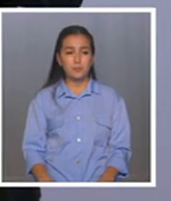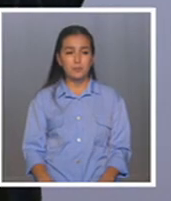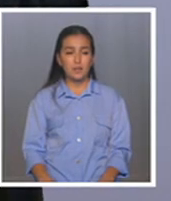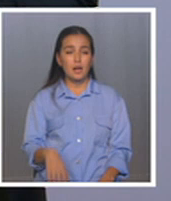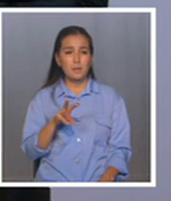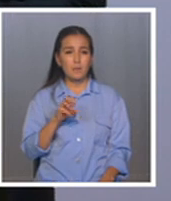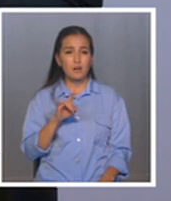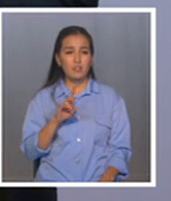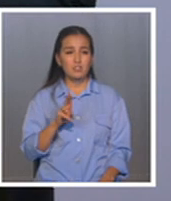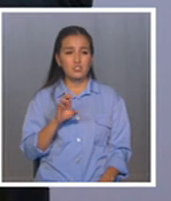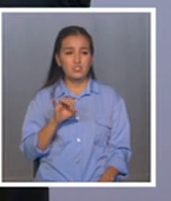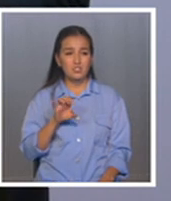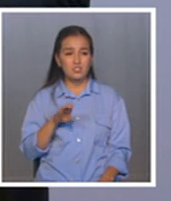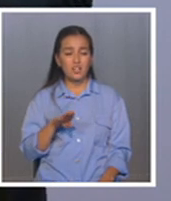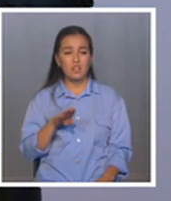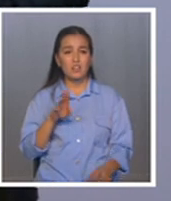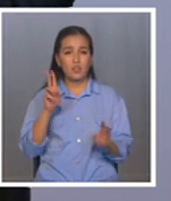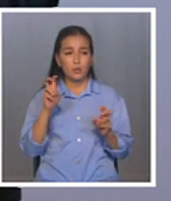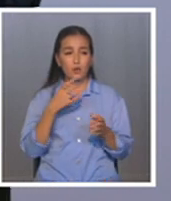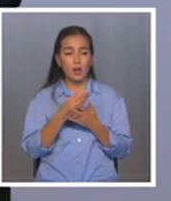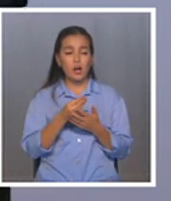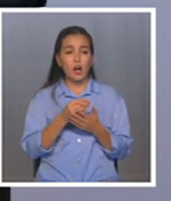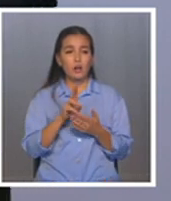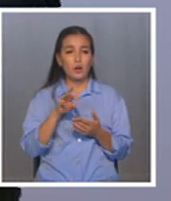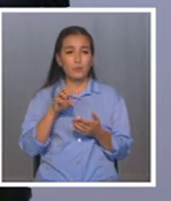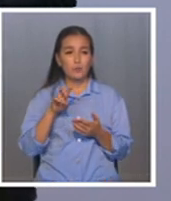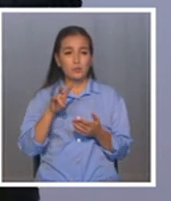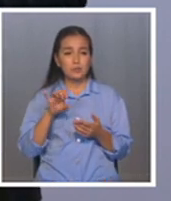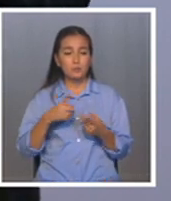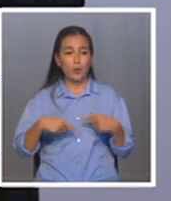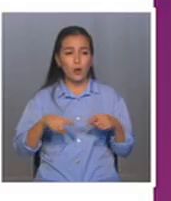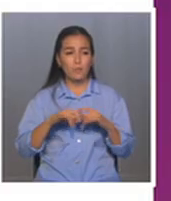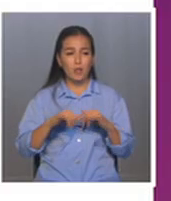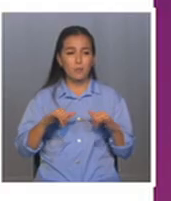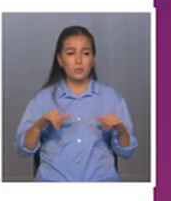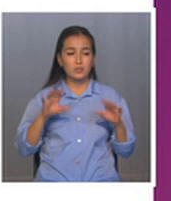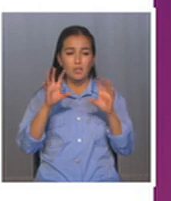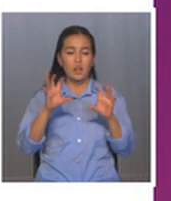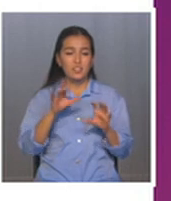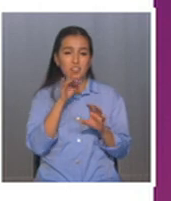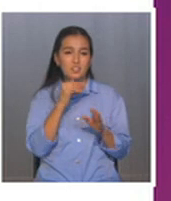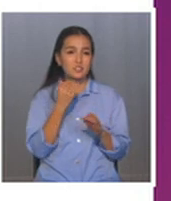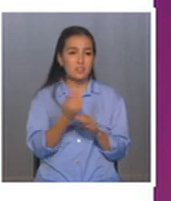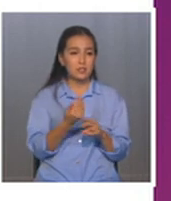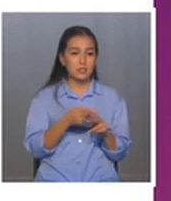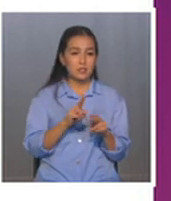Марксистік теорияда коммунизм қоғам дамуының заңды кезеңі деп көрсетілді.